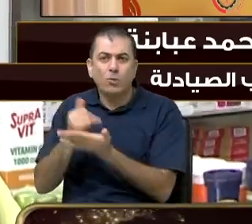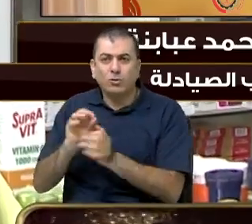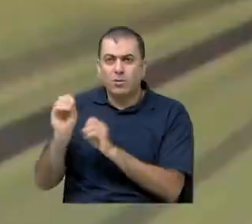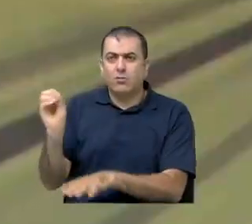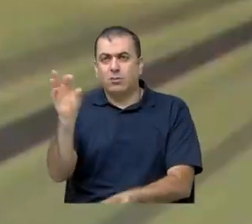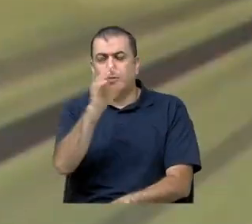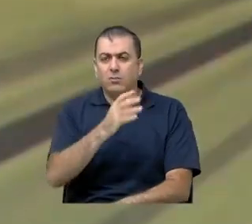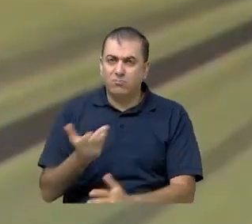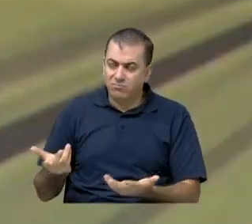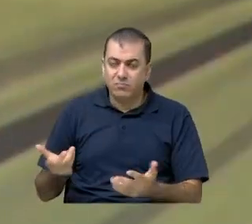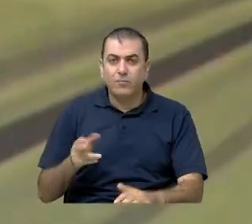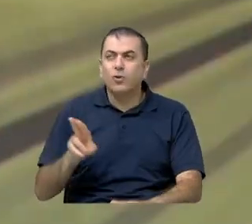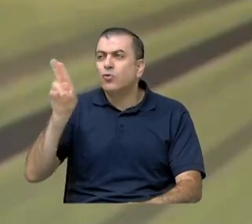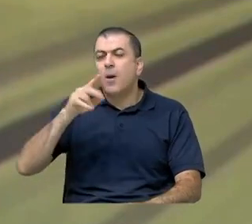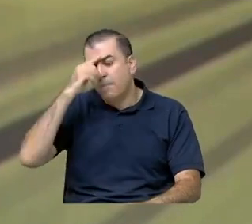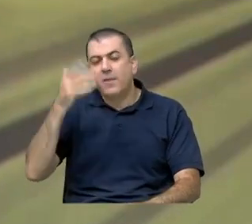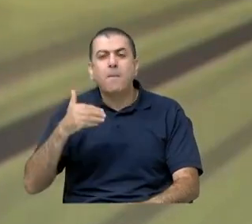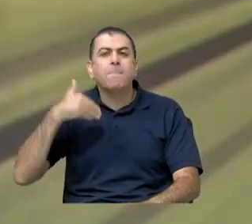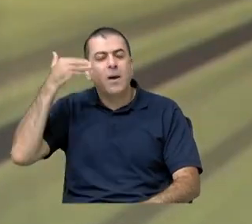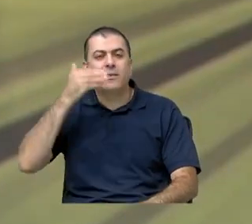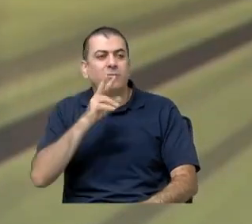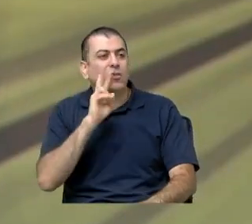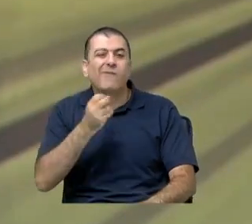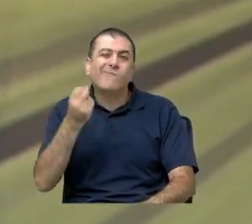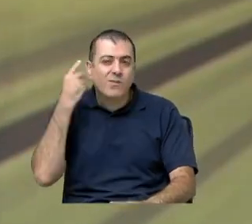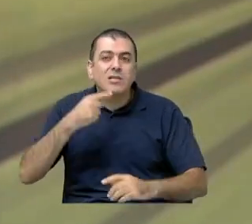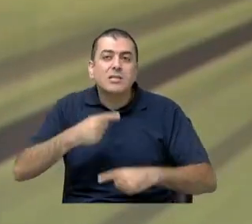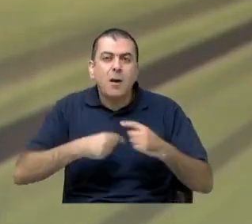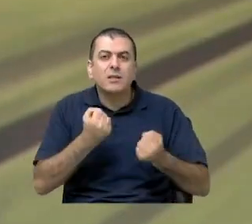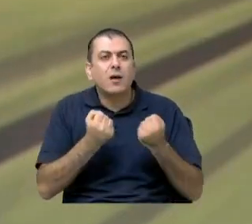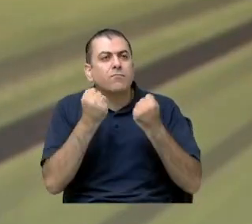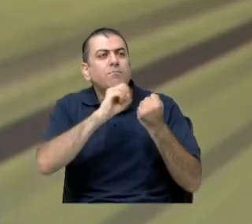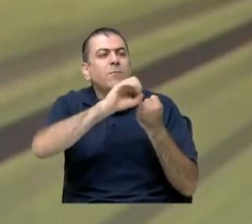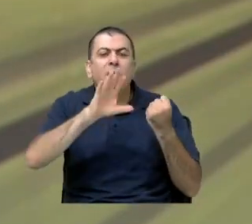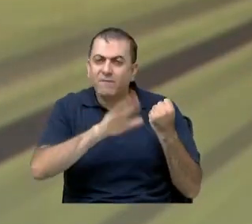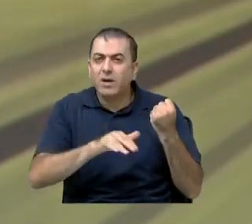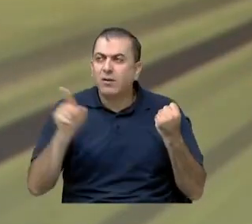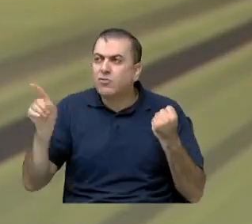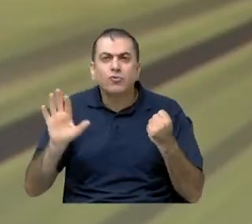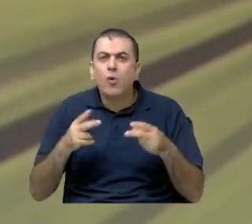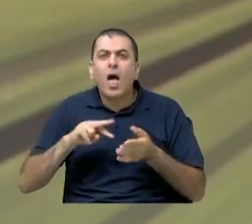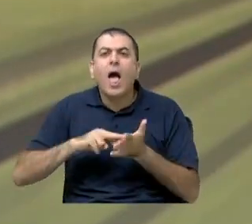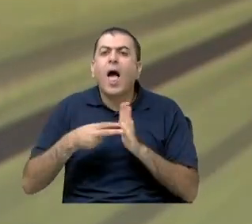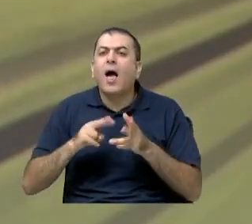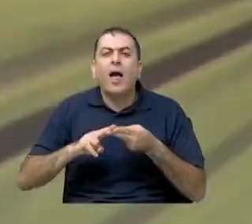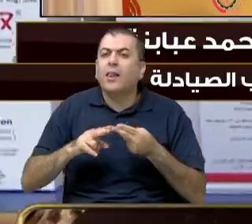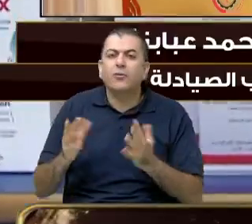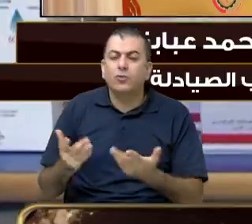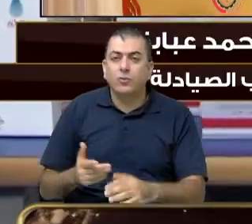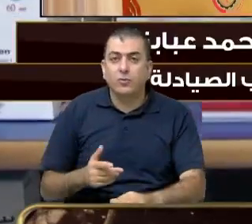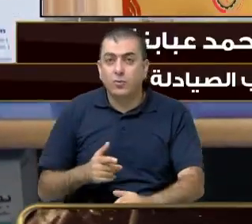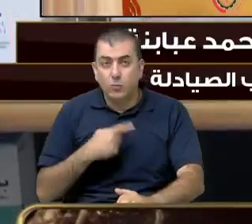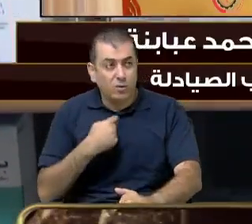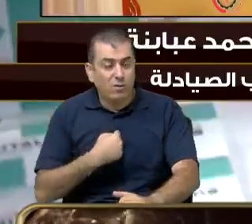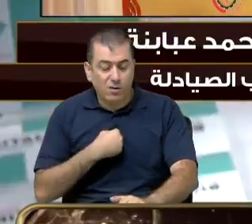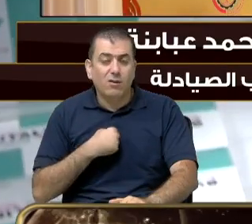التي ستتخذ بحق المخالفين؟ نعم، الاجراءات التي ستتخذ من قبلكم بحق المخالفين؟ احنا بالتعاون